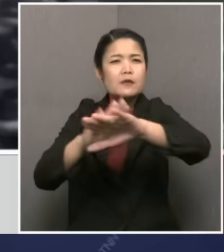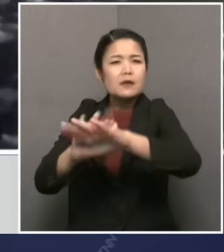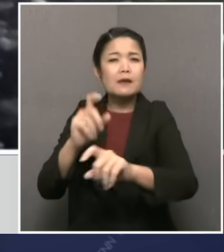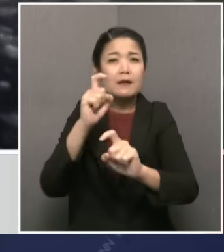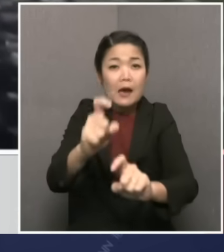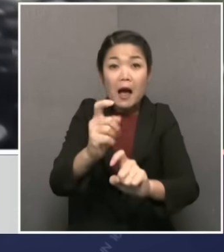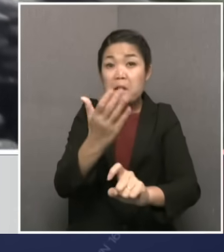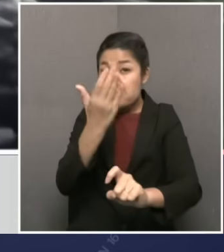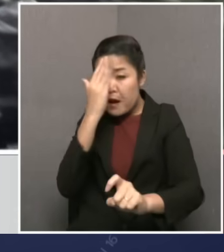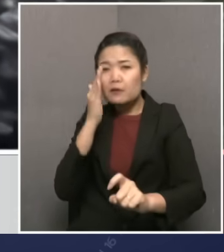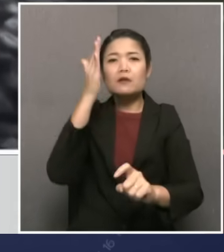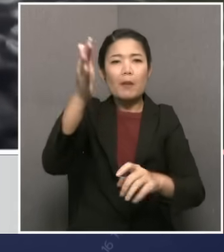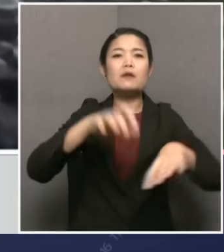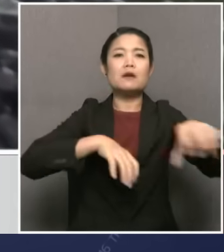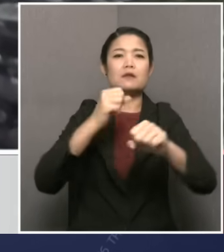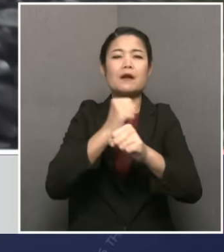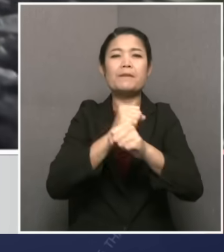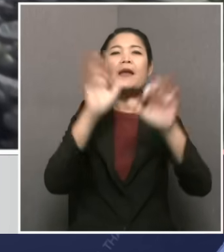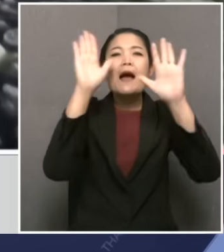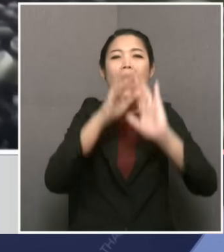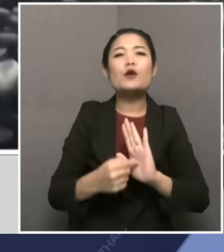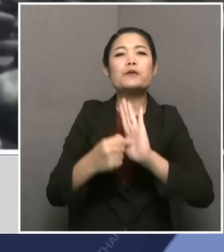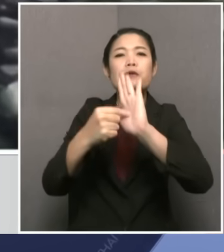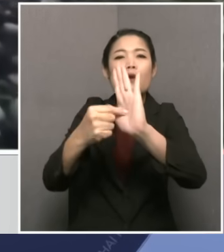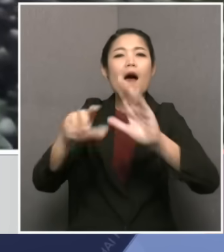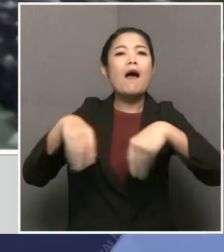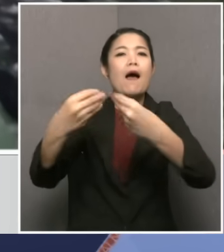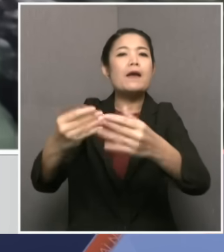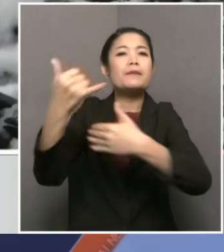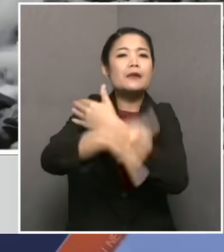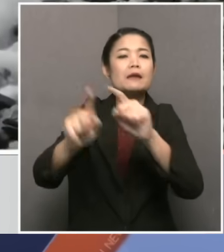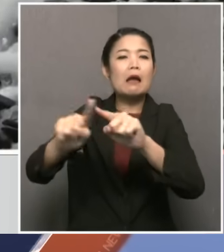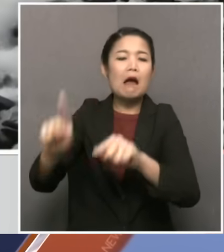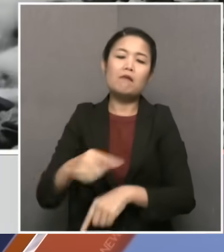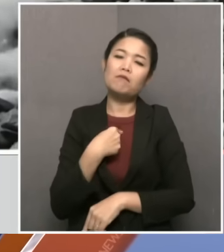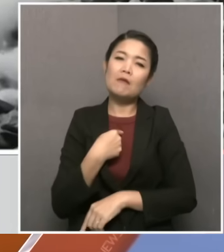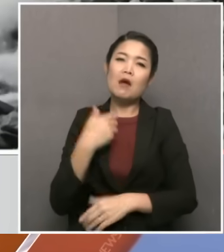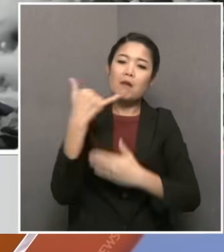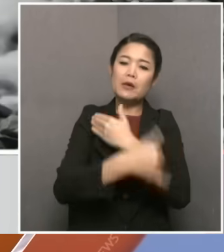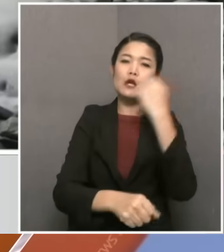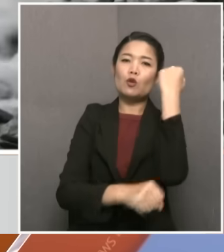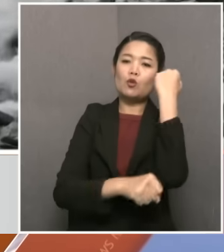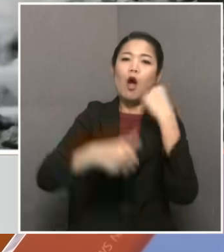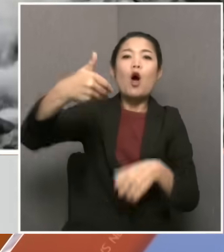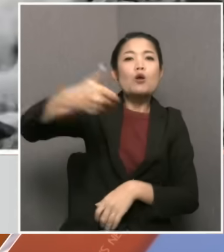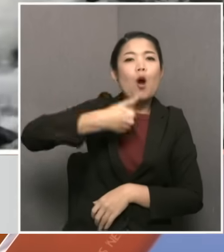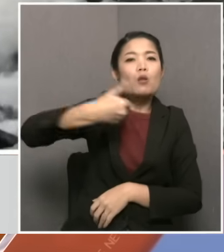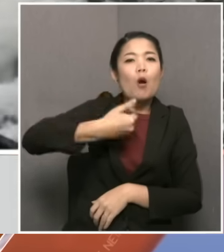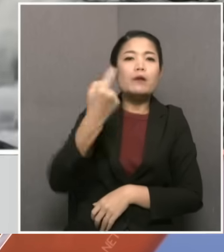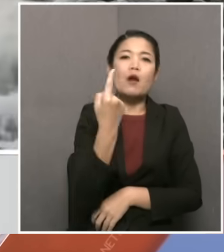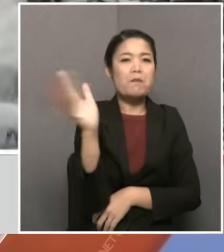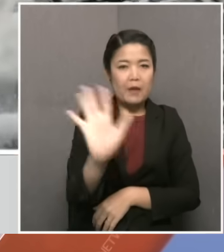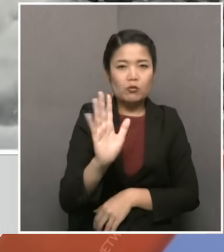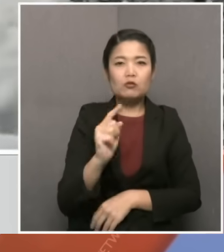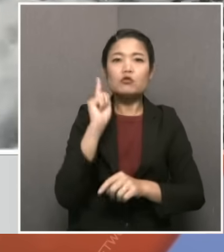ผชิญในอนาคตเนี่ยให้เป็นตัวอย่างให้กับประเทศกำลังพัฒนาหรือประเทศยากจนว่าอย่าร้องขออย่างเดียวคุณต้องมาดูตัวเอง